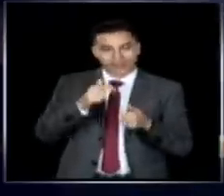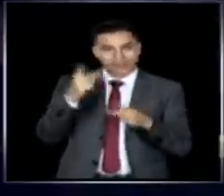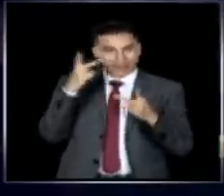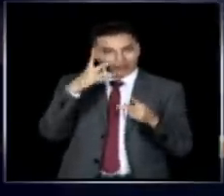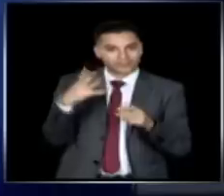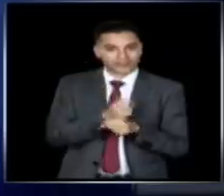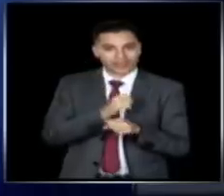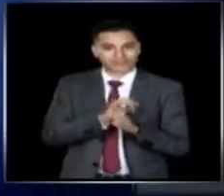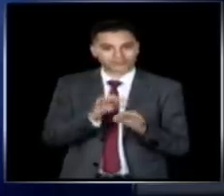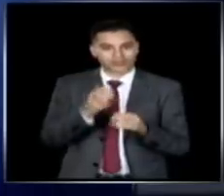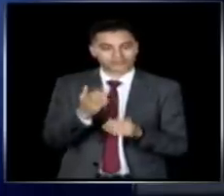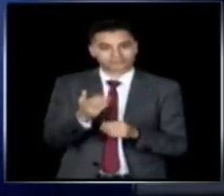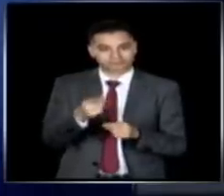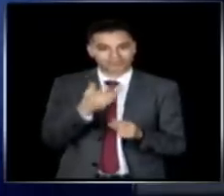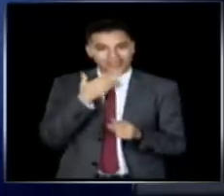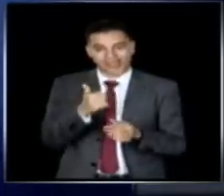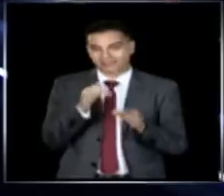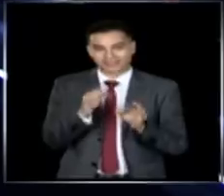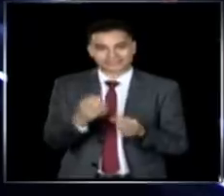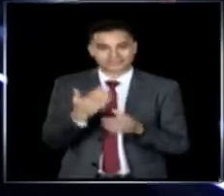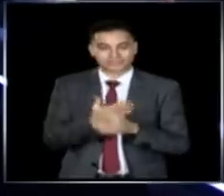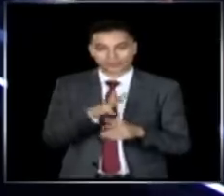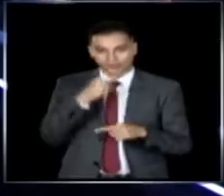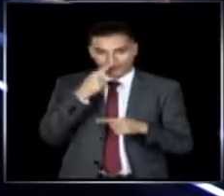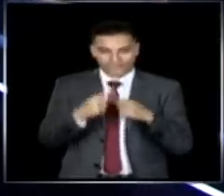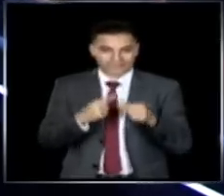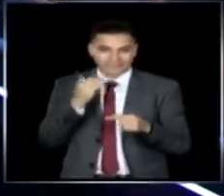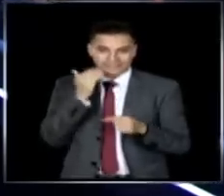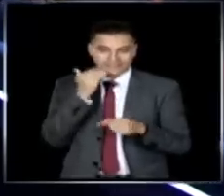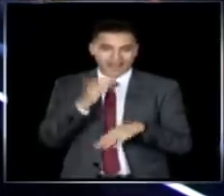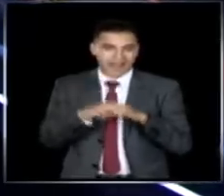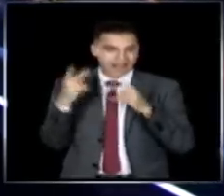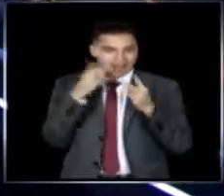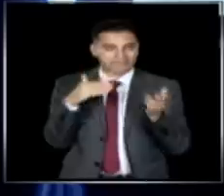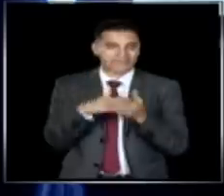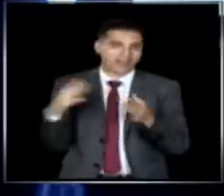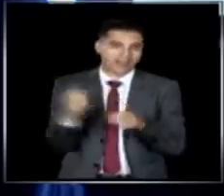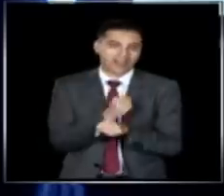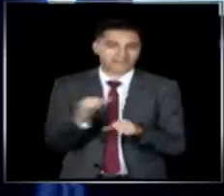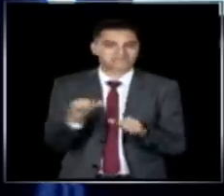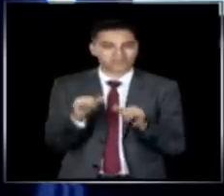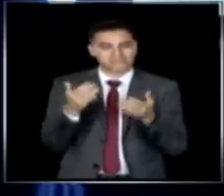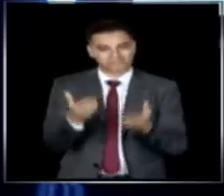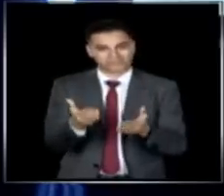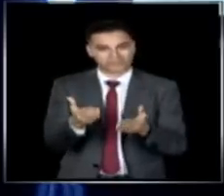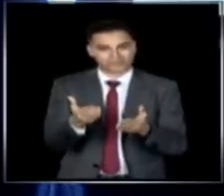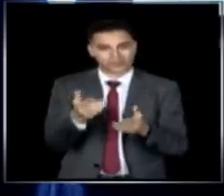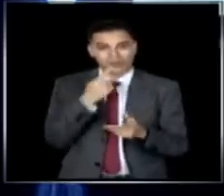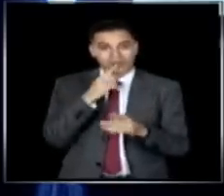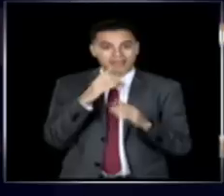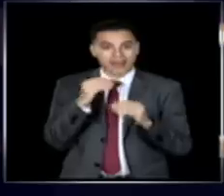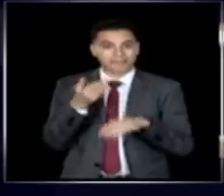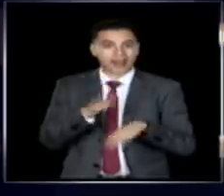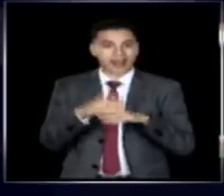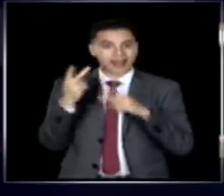اتحقق. صح. ودي اجمل حاجه، ان احنا نفضل ورا حلمنا لحد ما نحققه. خلينا نتكلم على الحلم